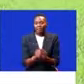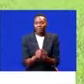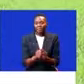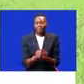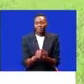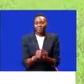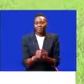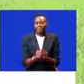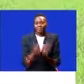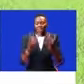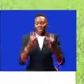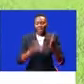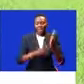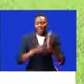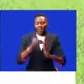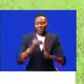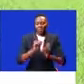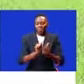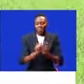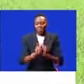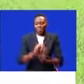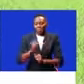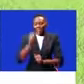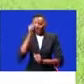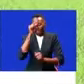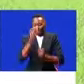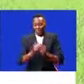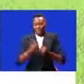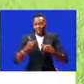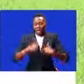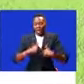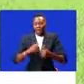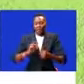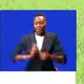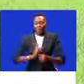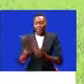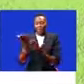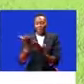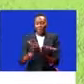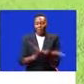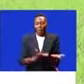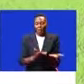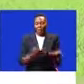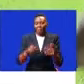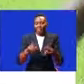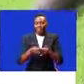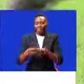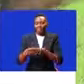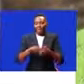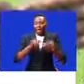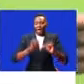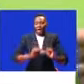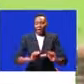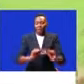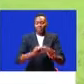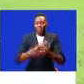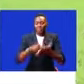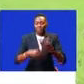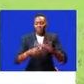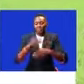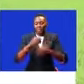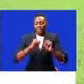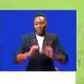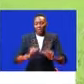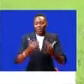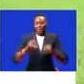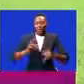mwango dongruok mana serikal mar county ukelo nwane nuarwake mangeny kabisa. Kendo ne sama ne odhi mbele makata mana gedo ne dhi mbele ne